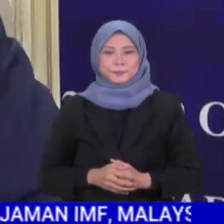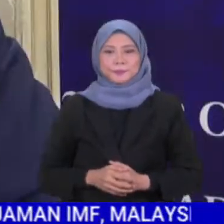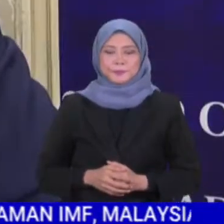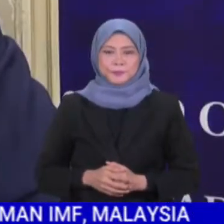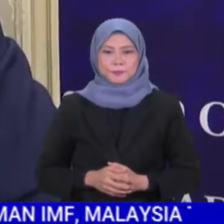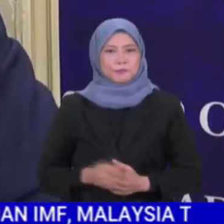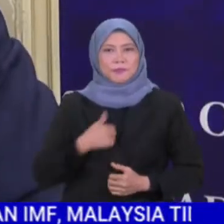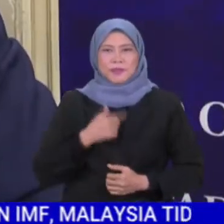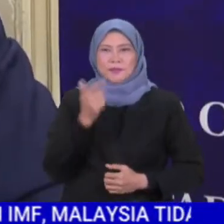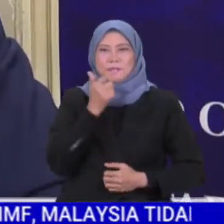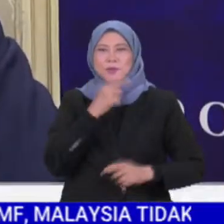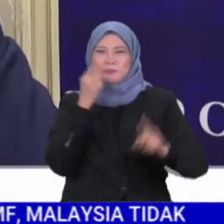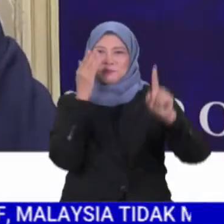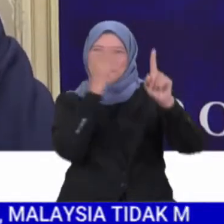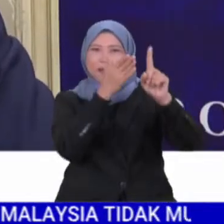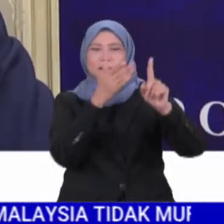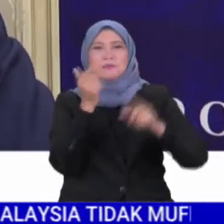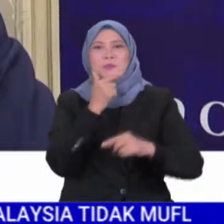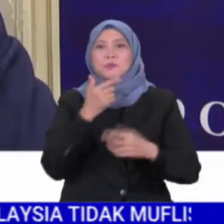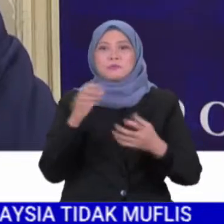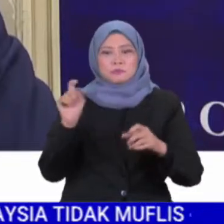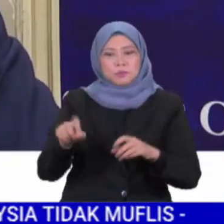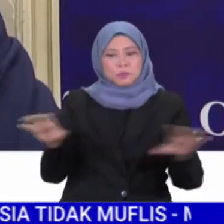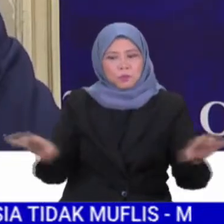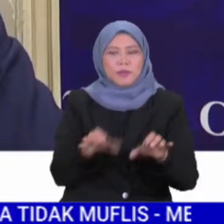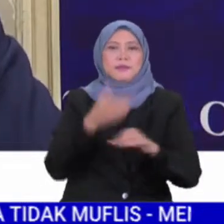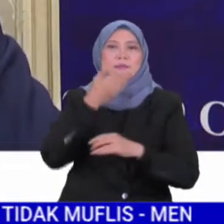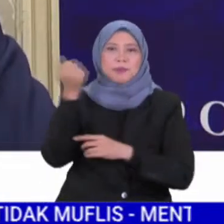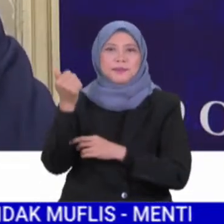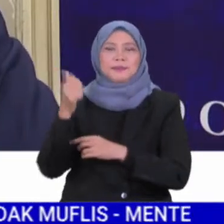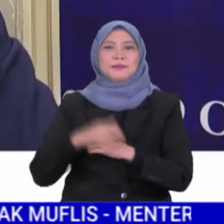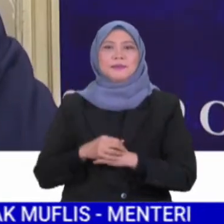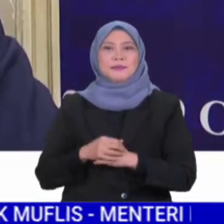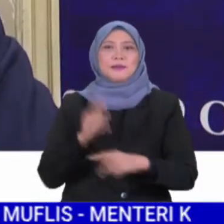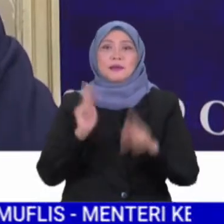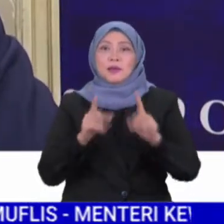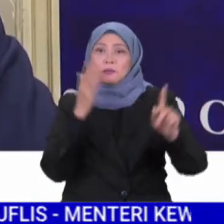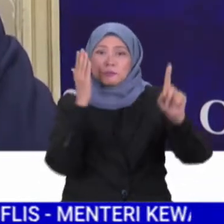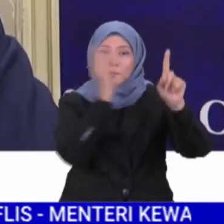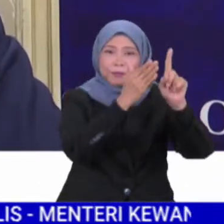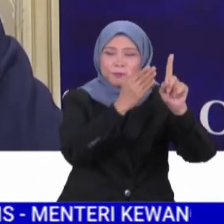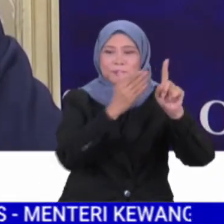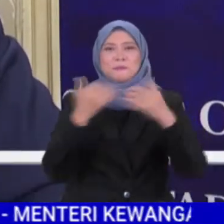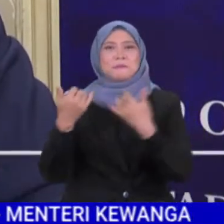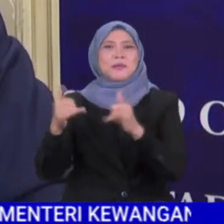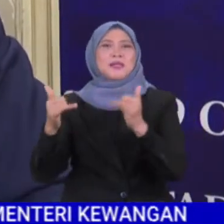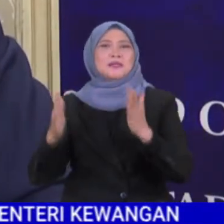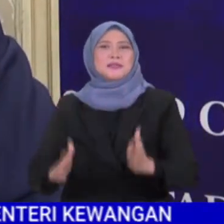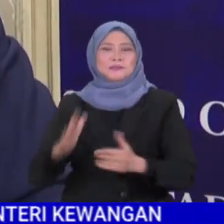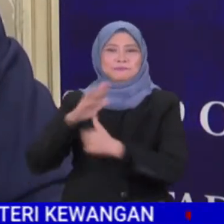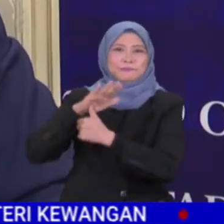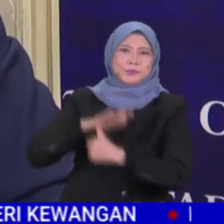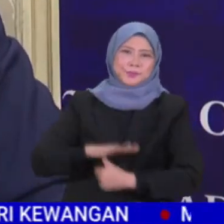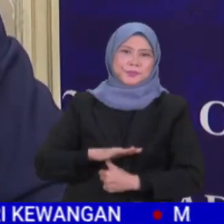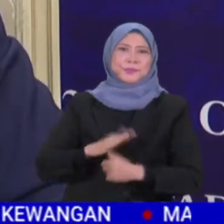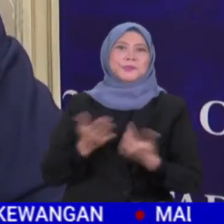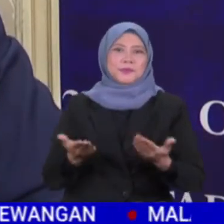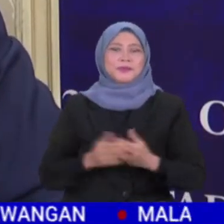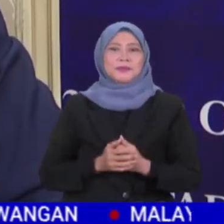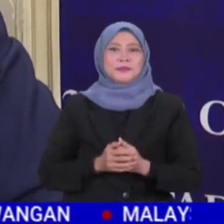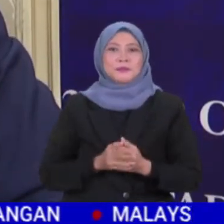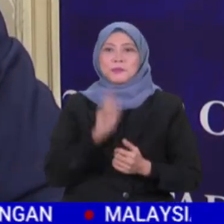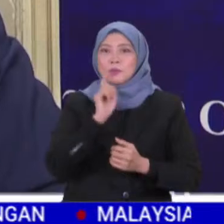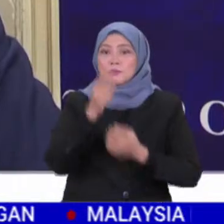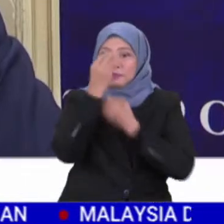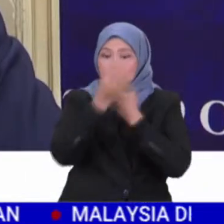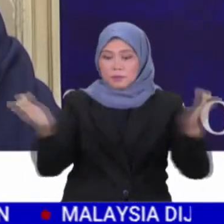Saya tak letakkan target. We want to do well. Because for me, putting a target is just putting pressure on the players and the coach. Like I said earlier, this